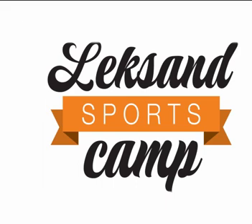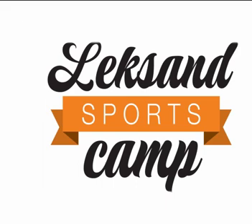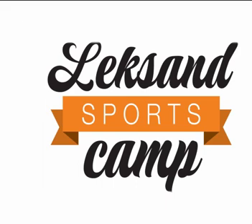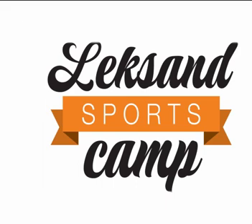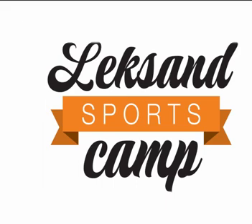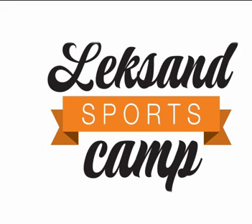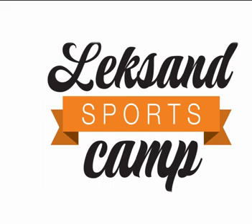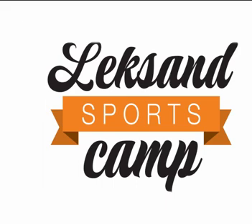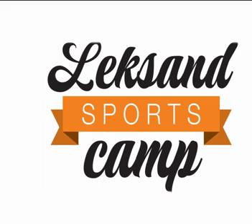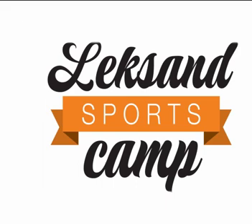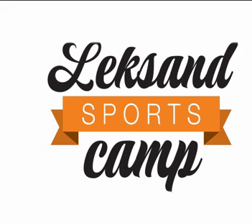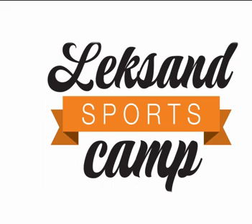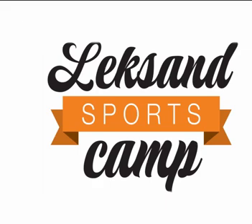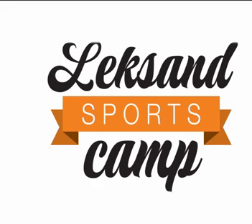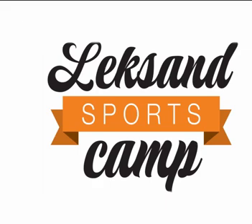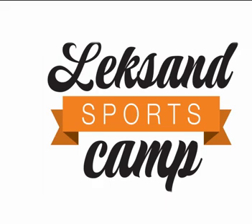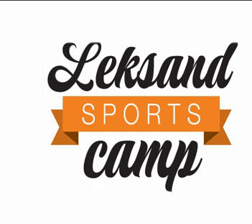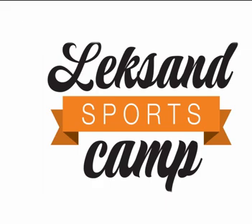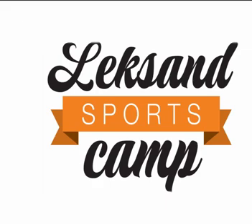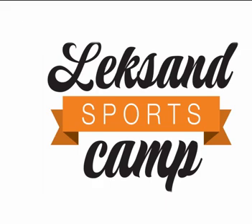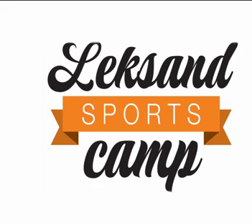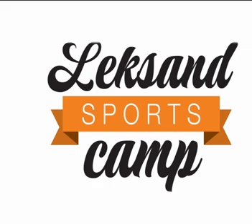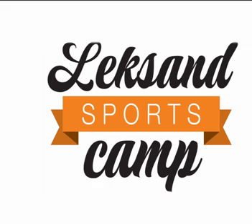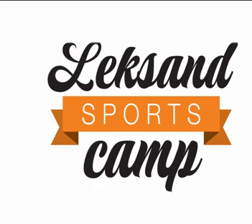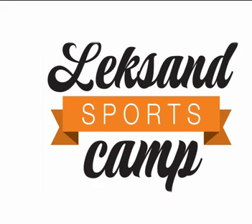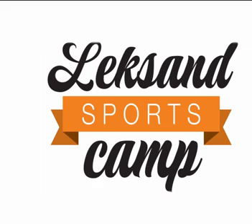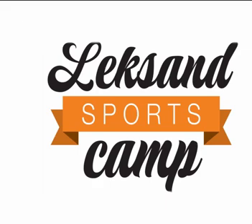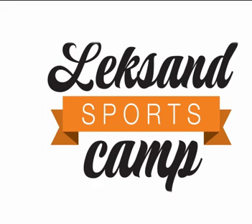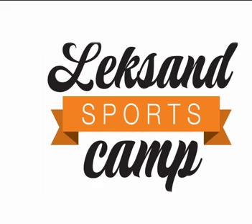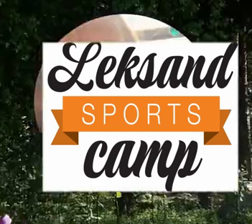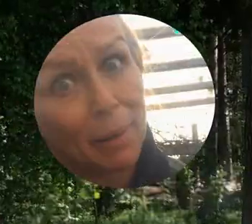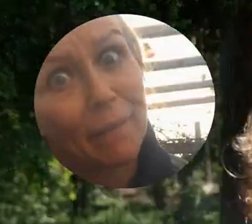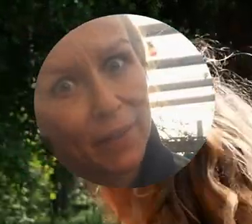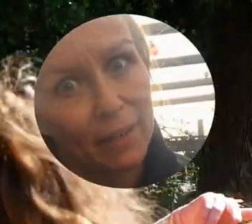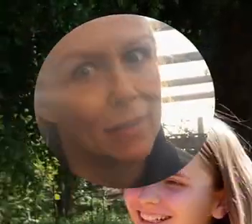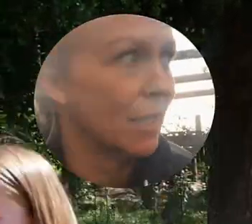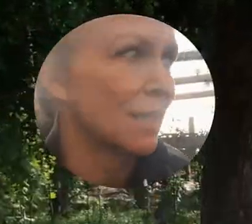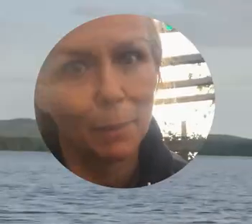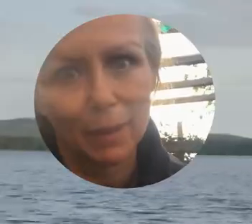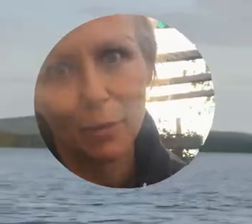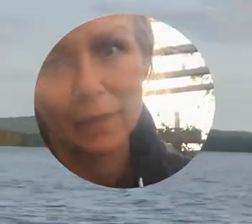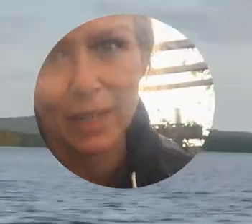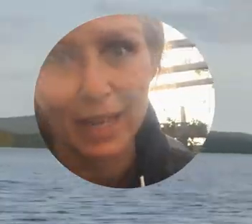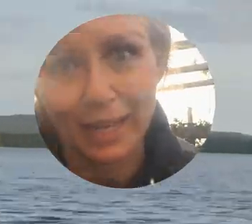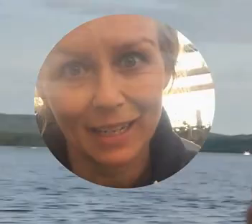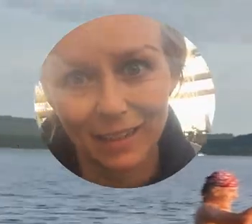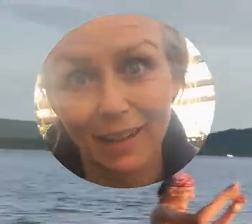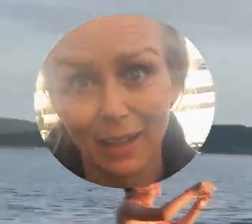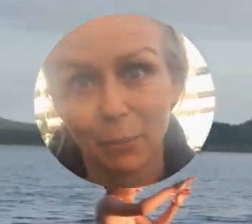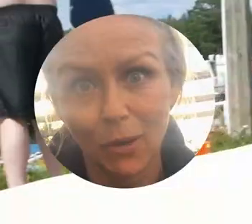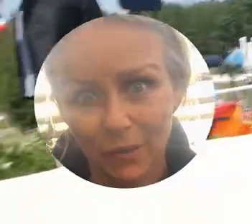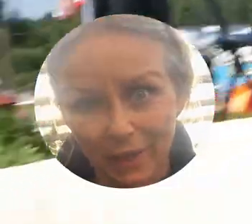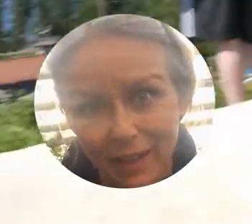mig. Det är nämligen så här att vi, om inte vi själva blir så skräckslagna, det är liksom meningen att vi ska skrämma andra. Vi ska skrämma de andra